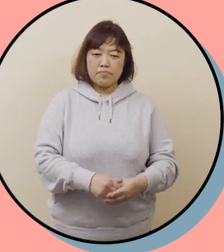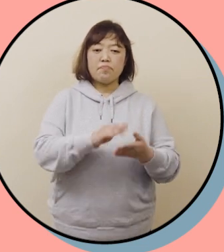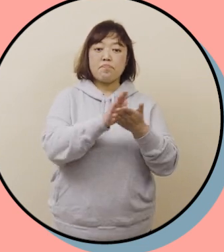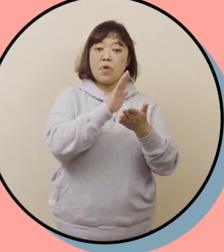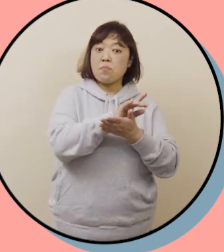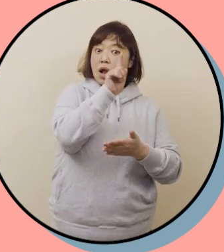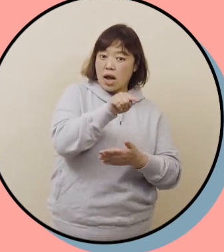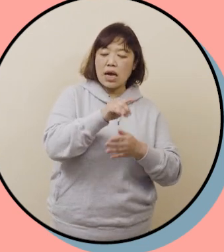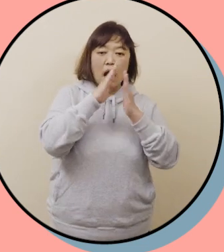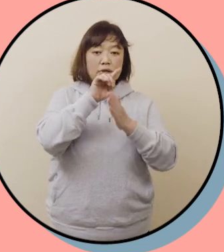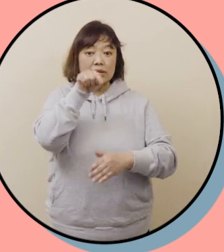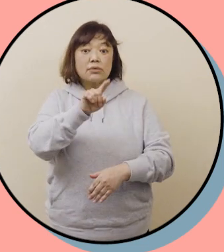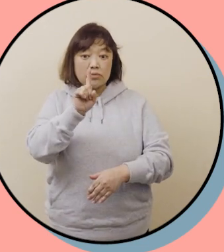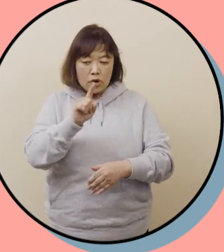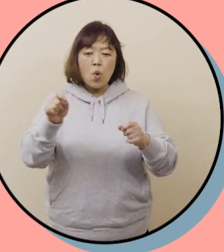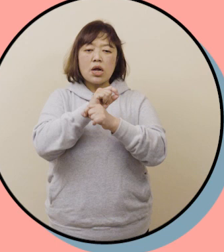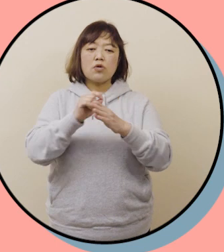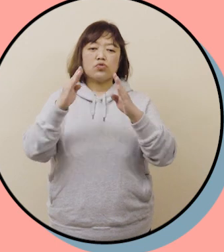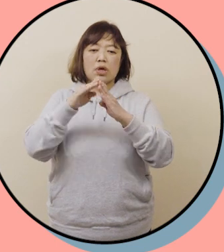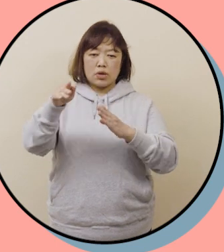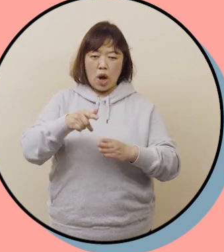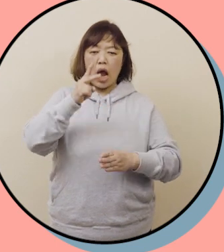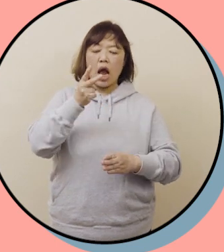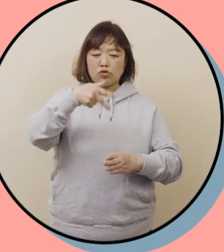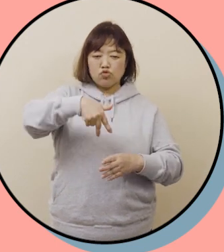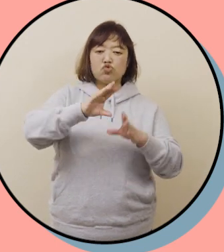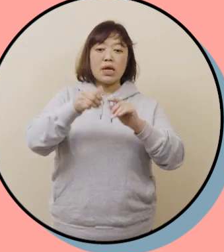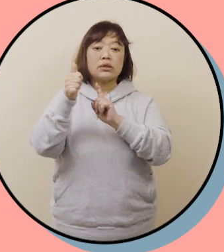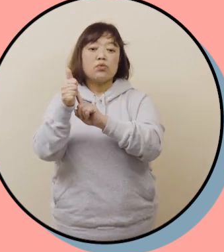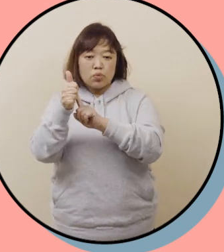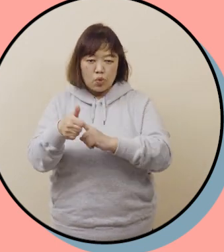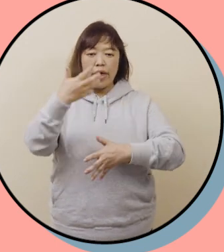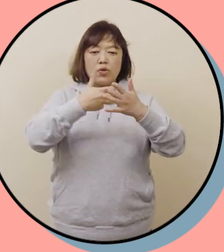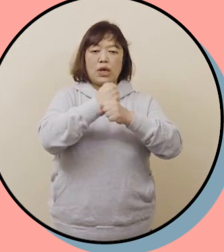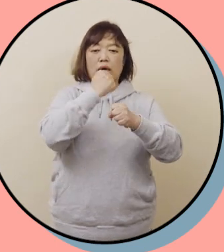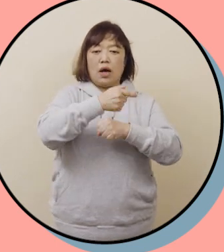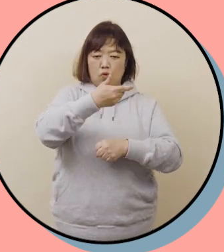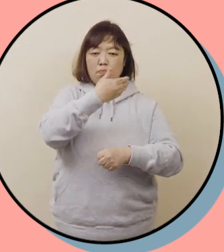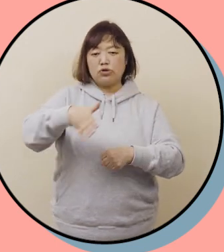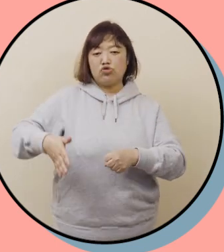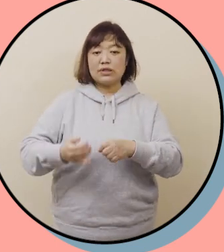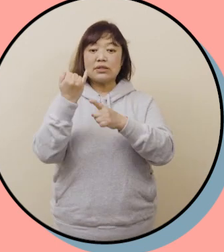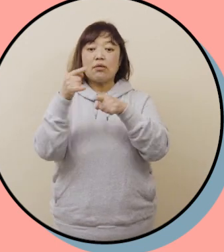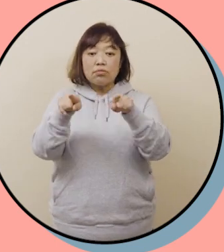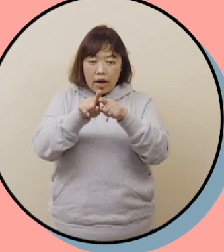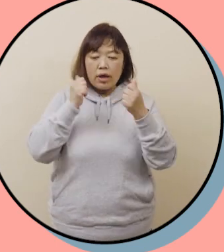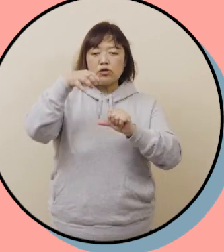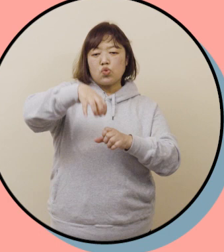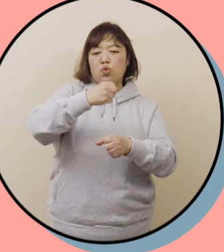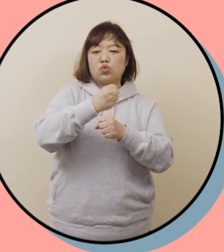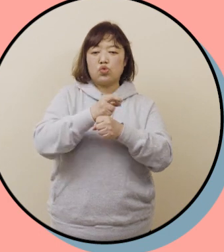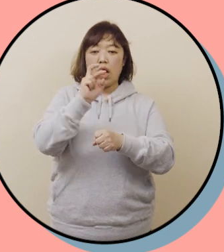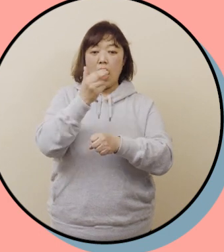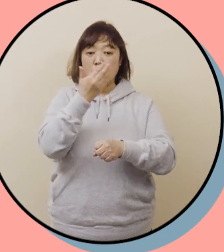ペーパー紙は音楽家の蓮沼執太さんと映像作家の目薬子さんが劇場を作る